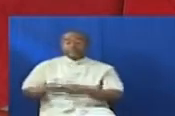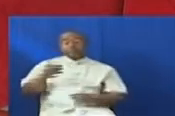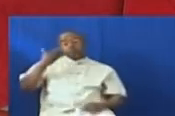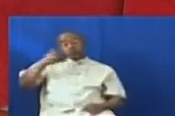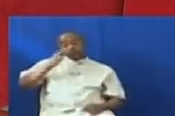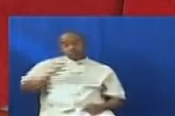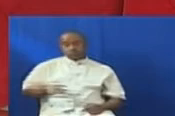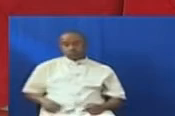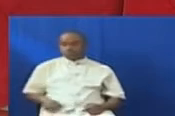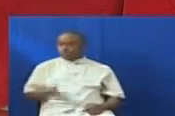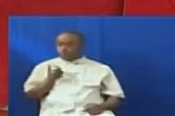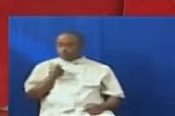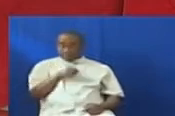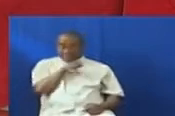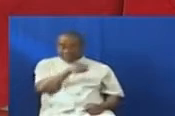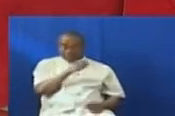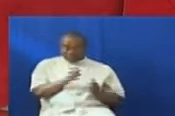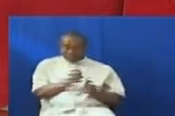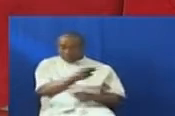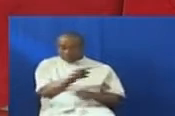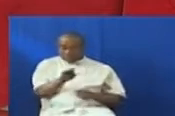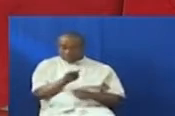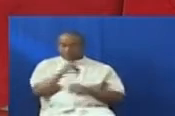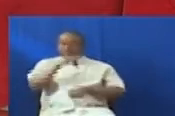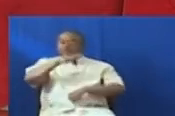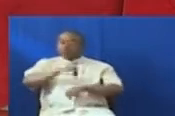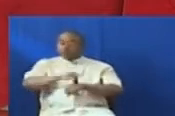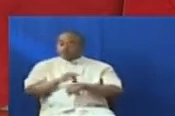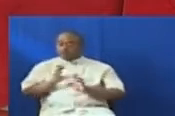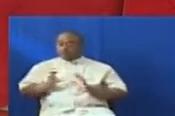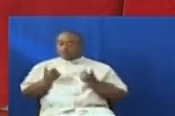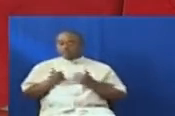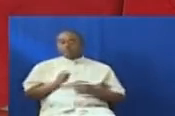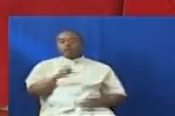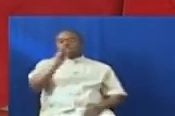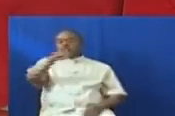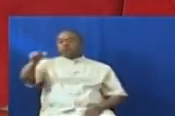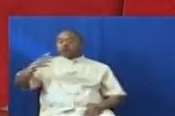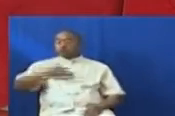inagusa maisha ya wananchi ya kila siku.